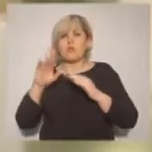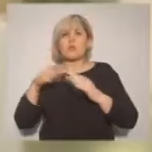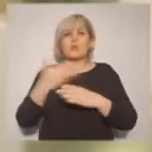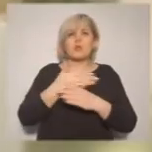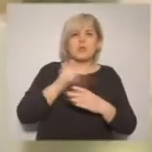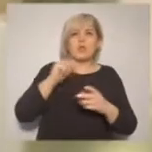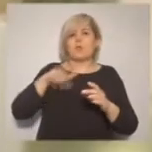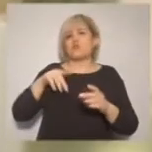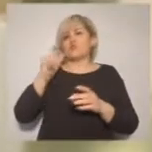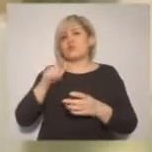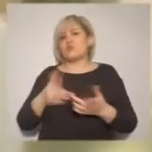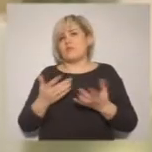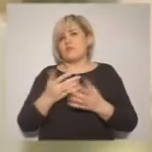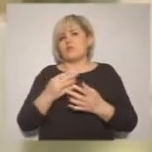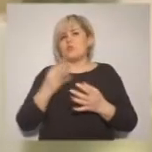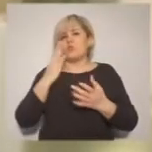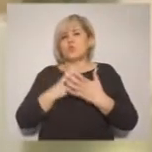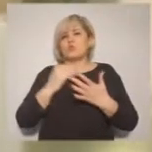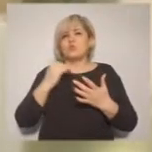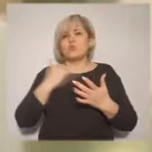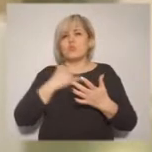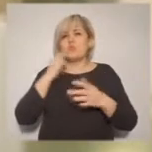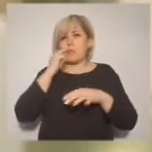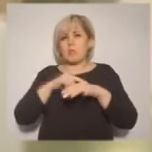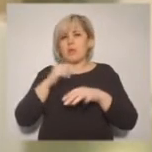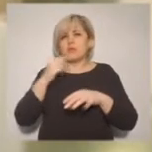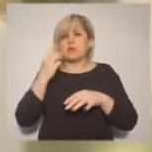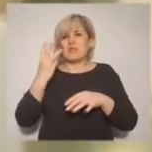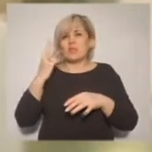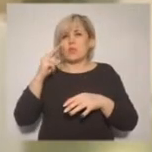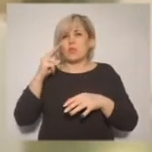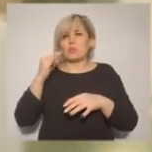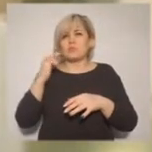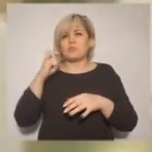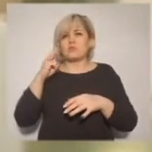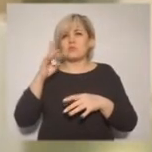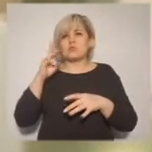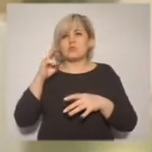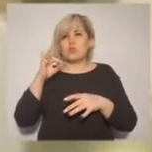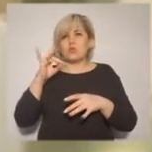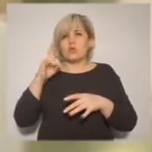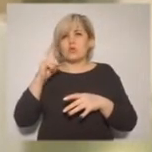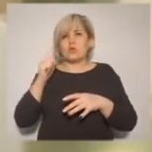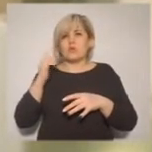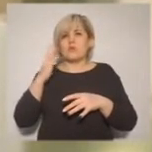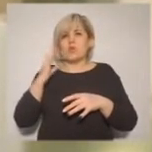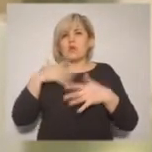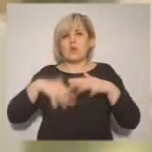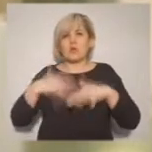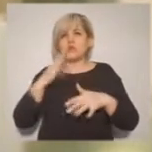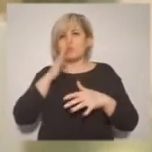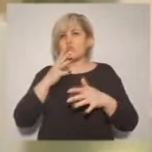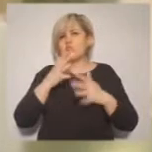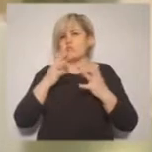они и будут 25, 30, 40 лет жить, а размножаться не будут? Не будут. они будут так и жить, половозрелые особи